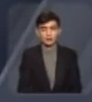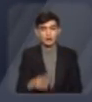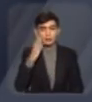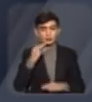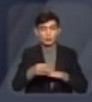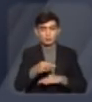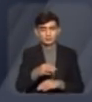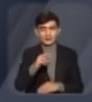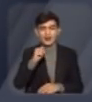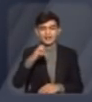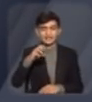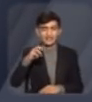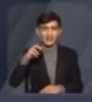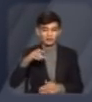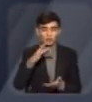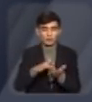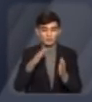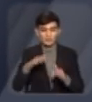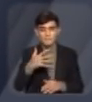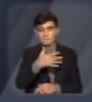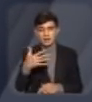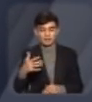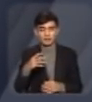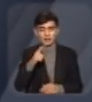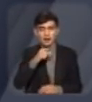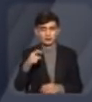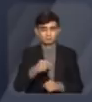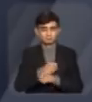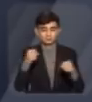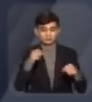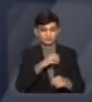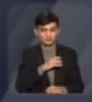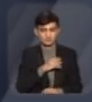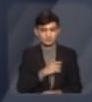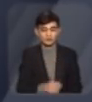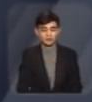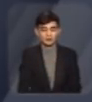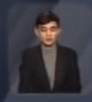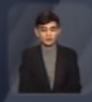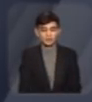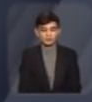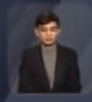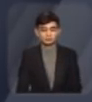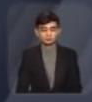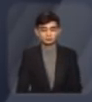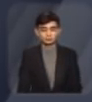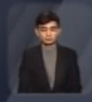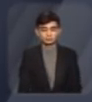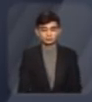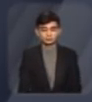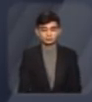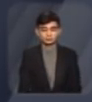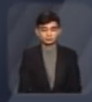Алматы облысы Қаскелең қаласында 5 қабатты үйде газ жарылды. Говорят, что давление дали слишком большое